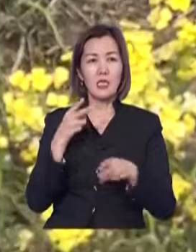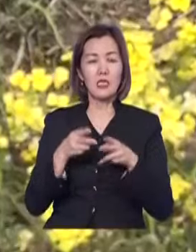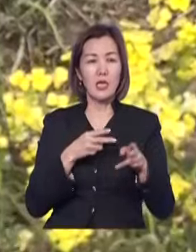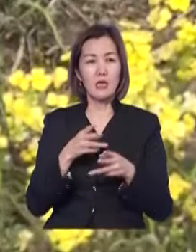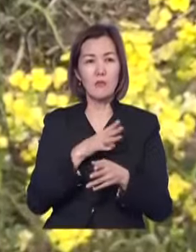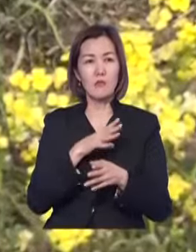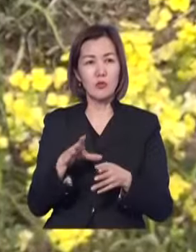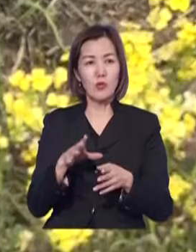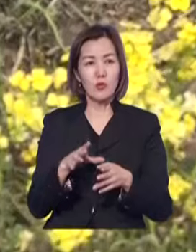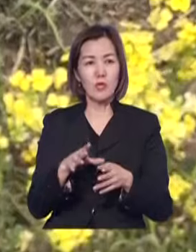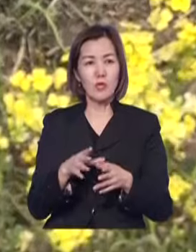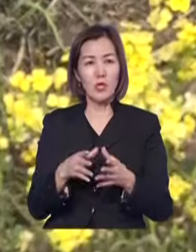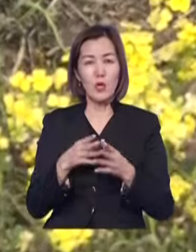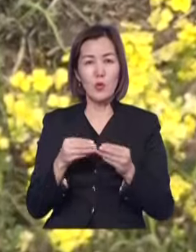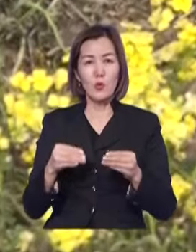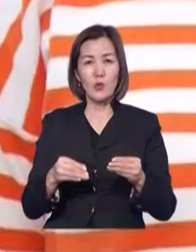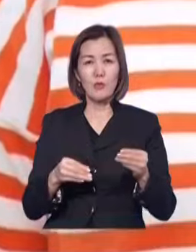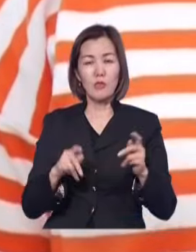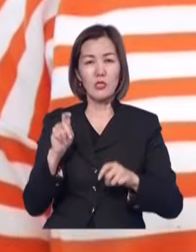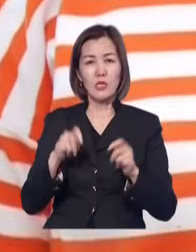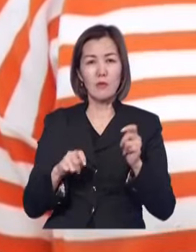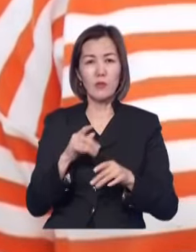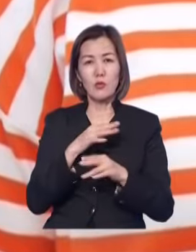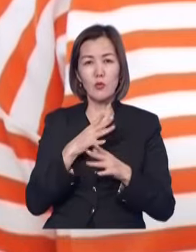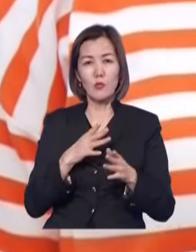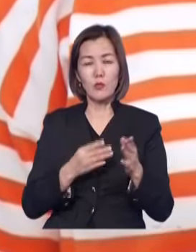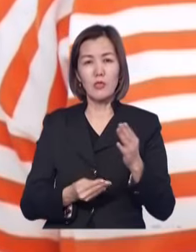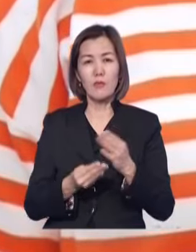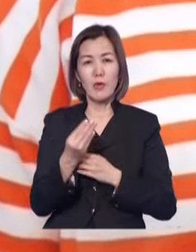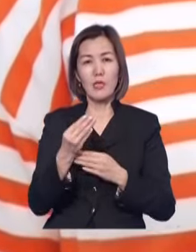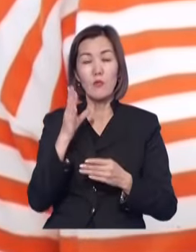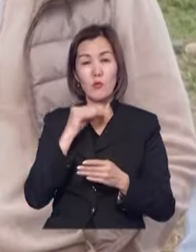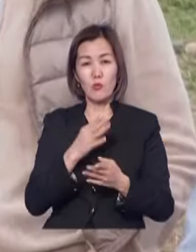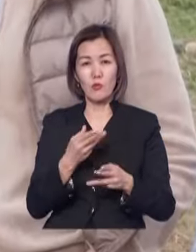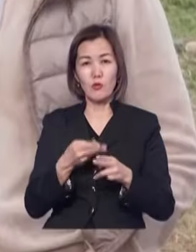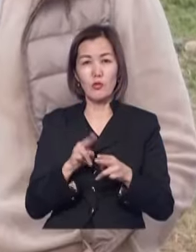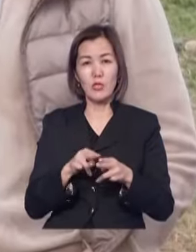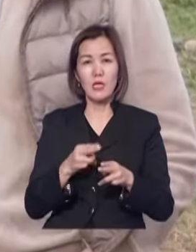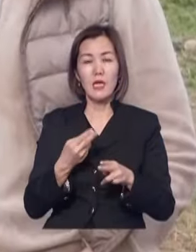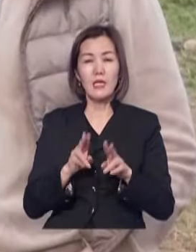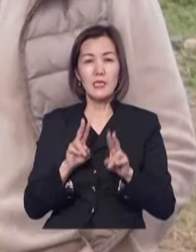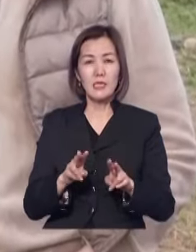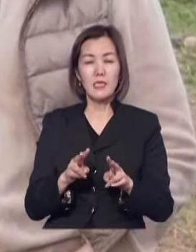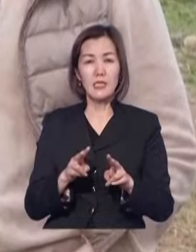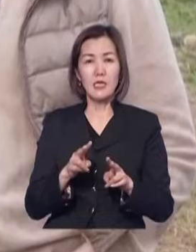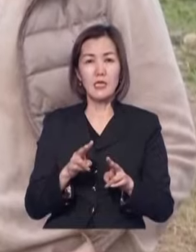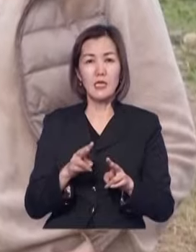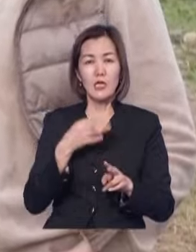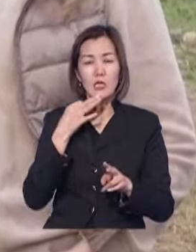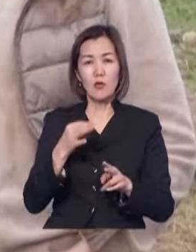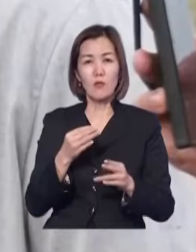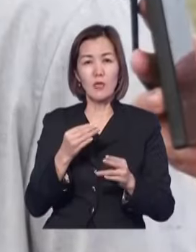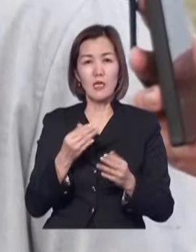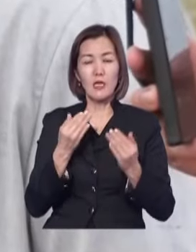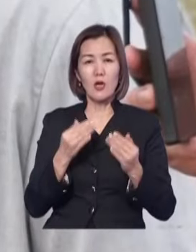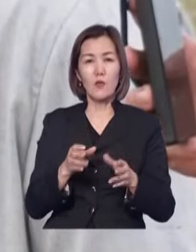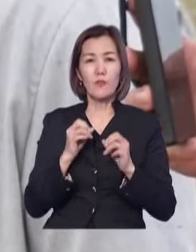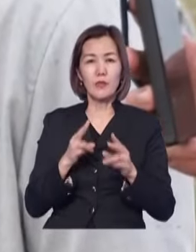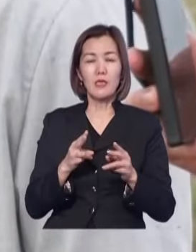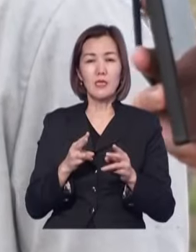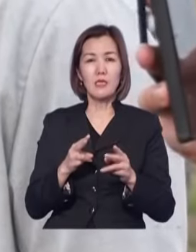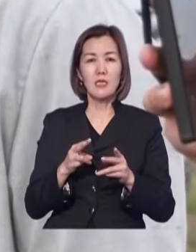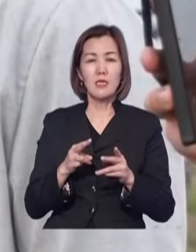жоқ. Зиянкес көктемгі жаңбырдың көптігінен пайда болуы да мүмкін дейді мамандар. Десе де аудан жауаптылары қауіптің